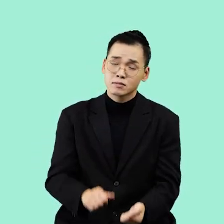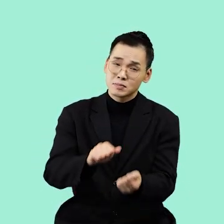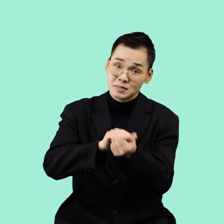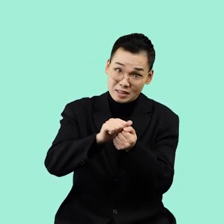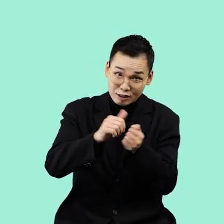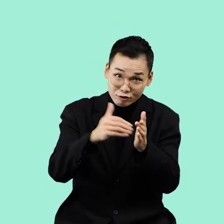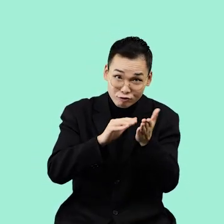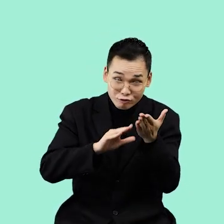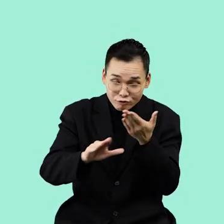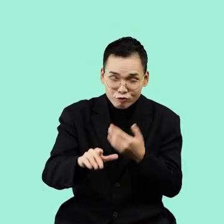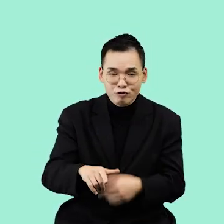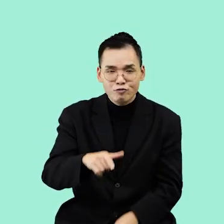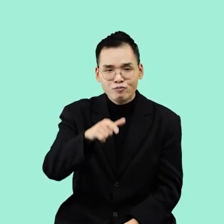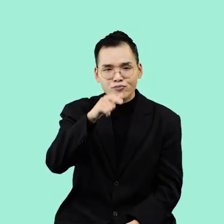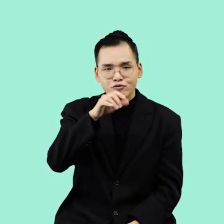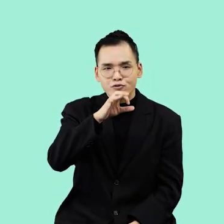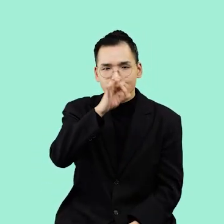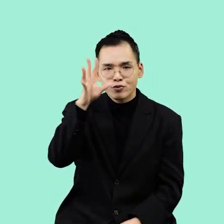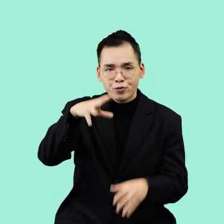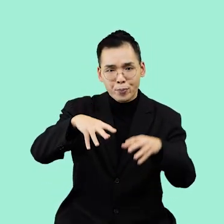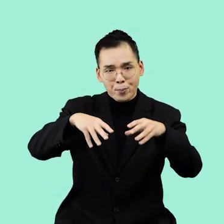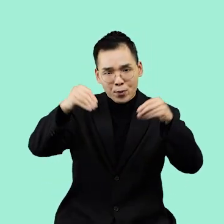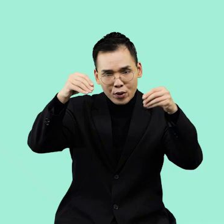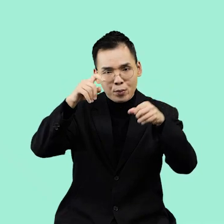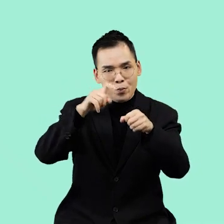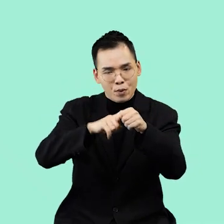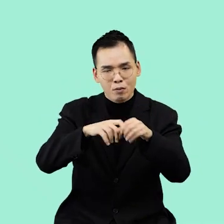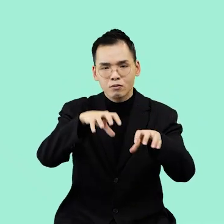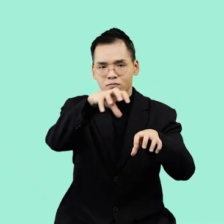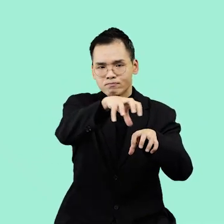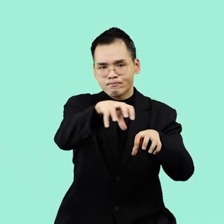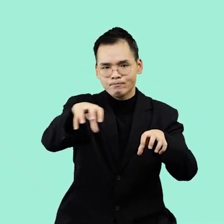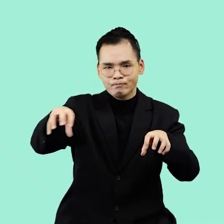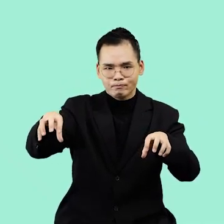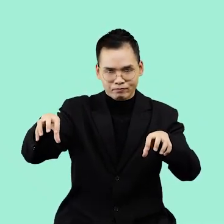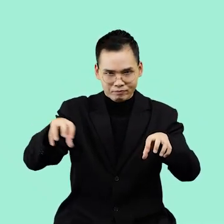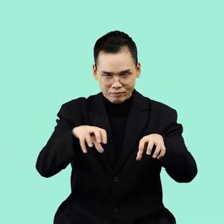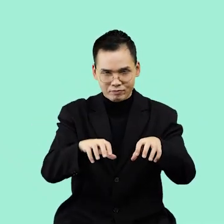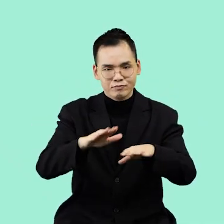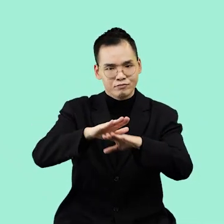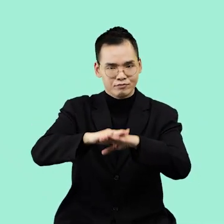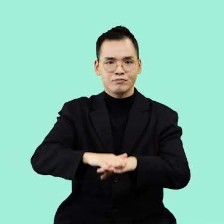스펀지가 마를 수 있도록 정해진 곳에 널어놓습니다.